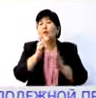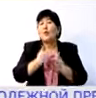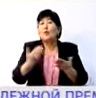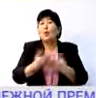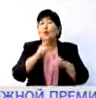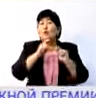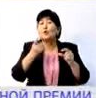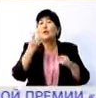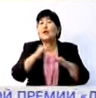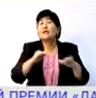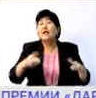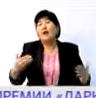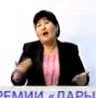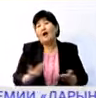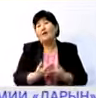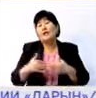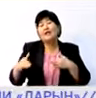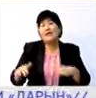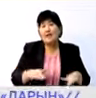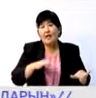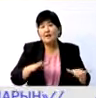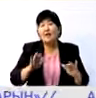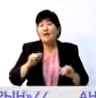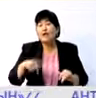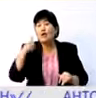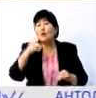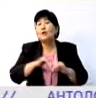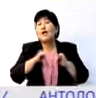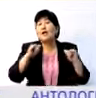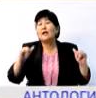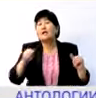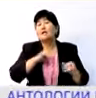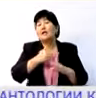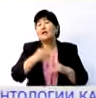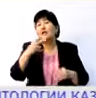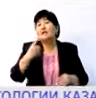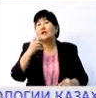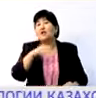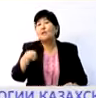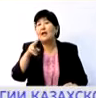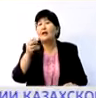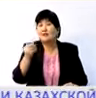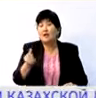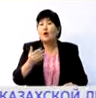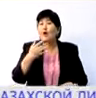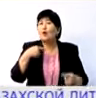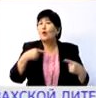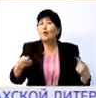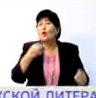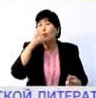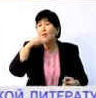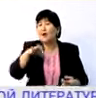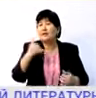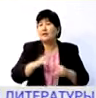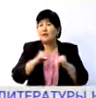новые школы и детсады, обновляются действующие. Только в этом году на развитие сферы выделено 21 миллиард тенге. Любое государство